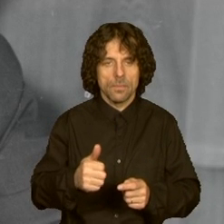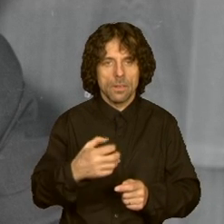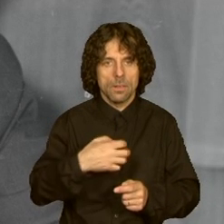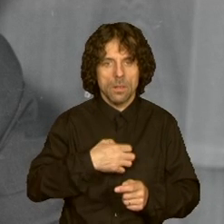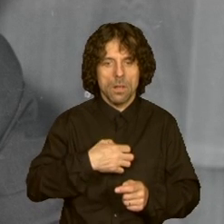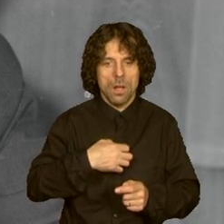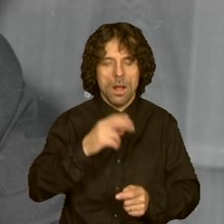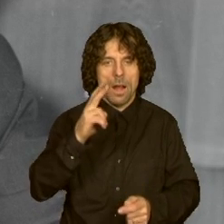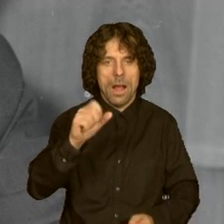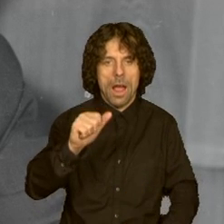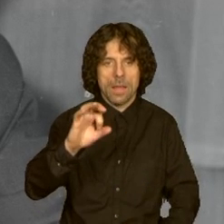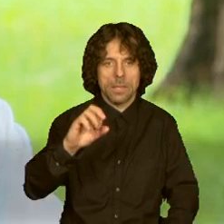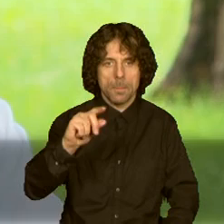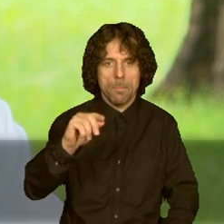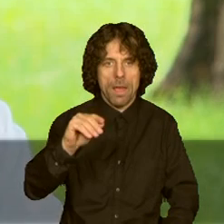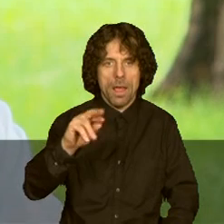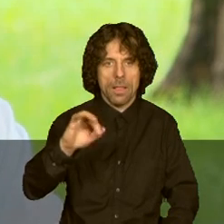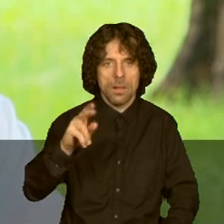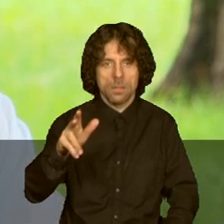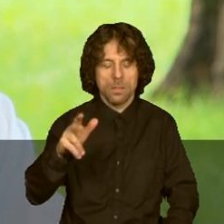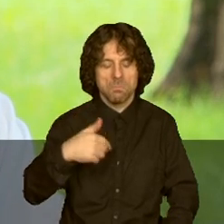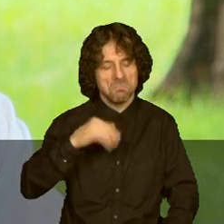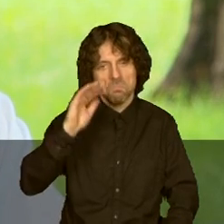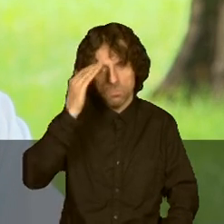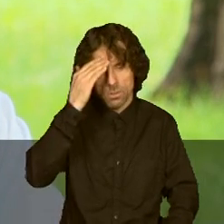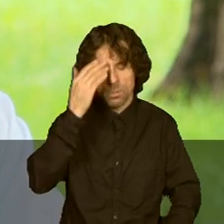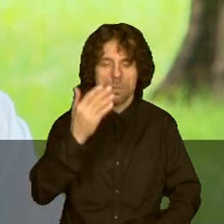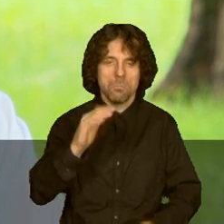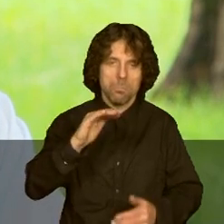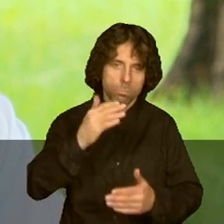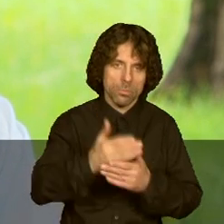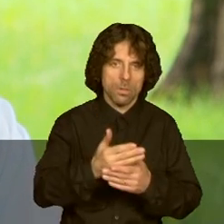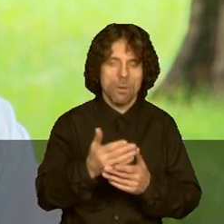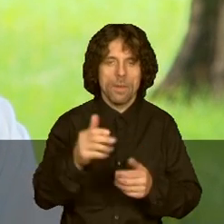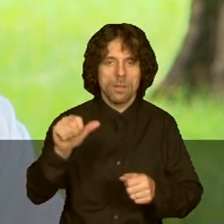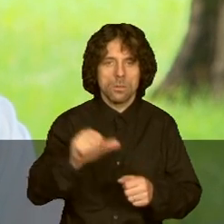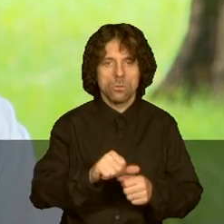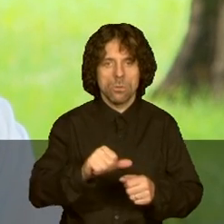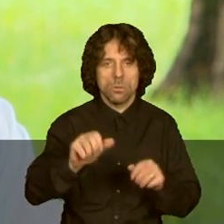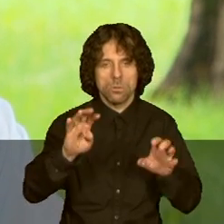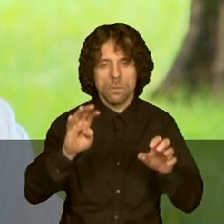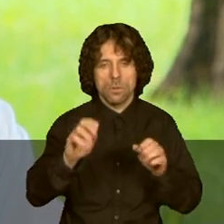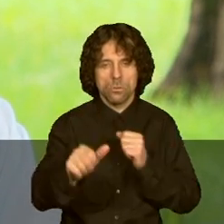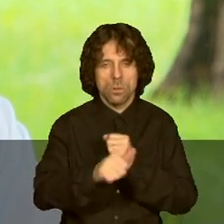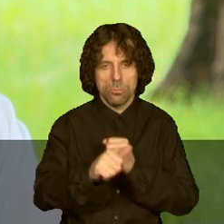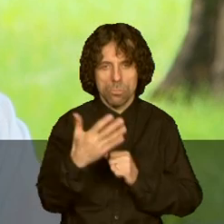szczebla hierarchii. Dyrektora Wilhelma Kasperlika i poznałem w